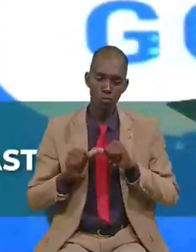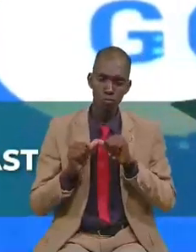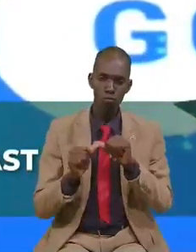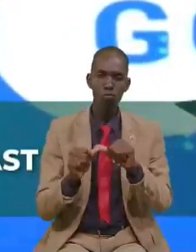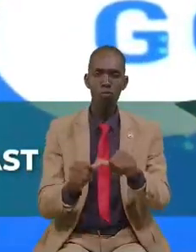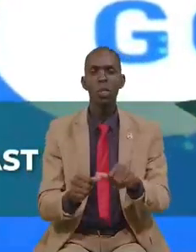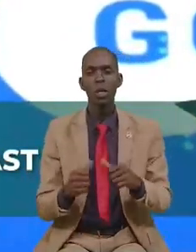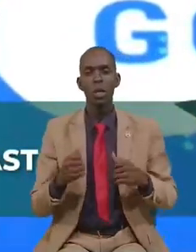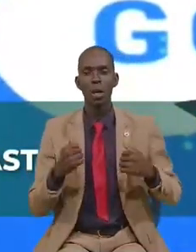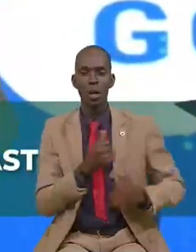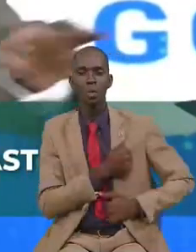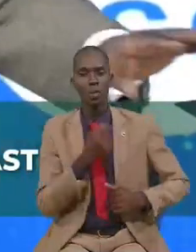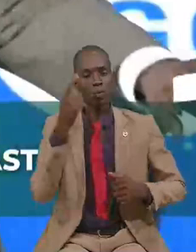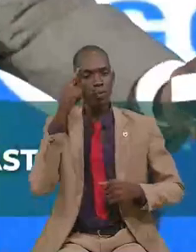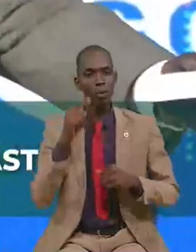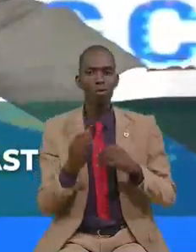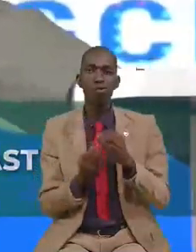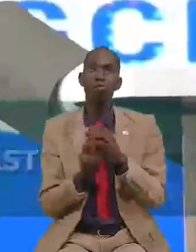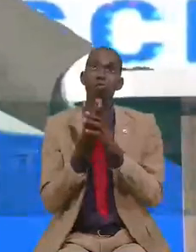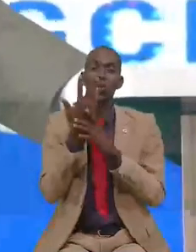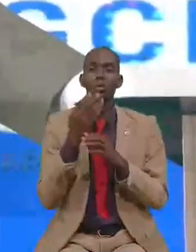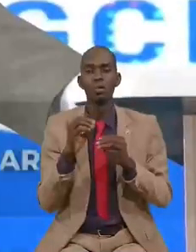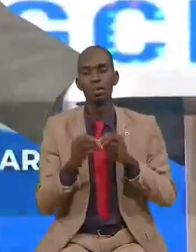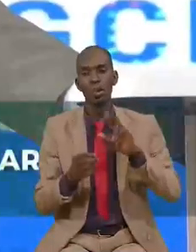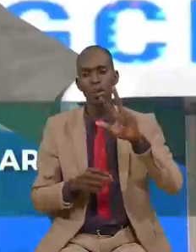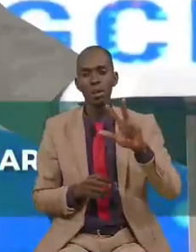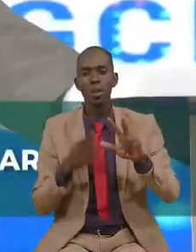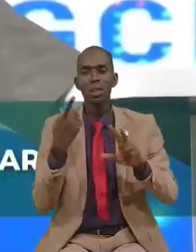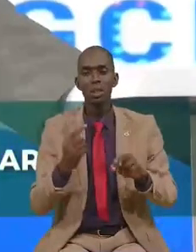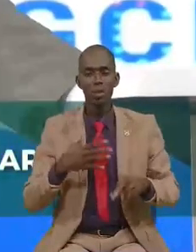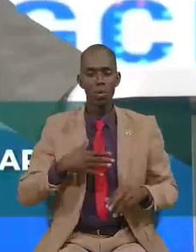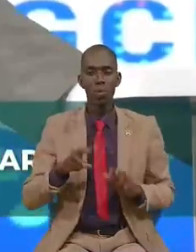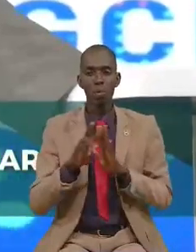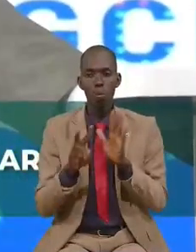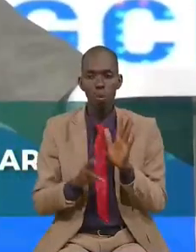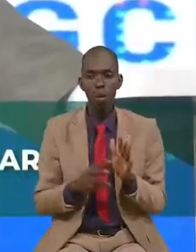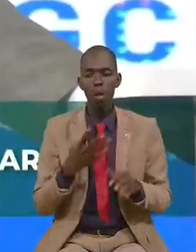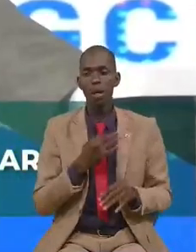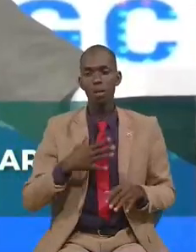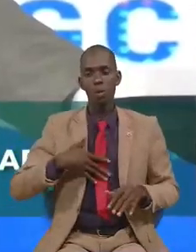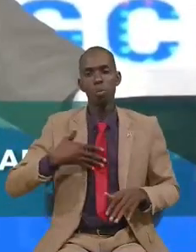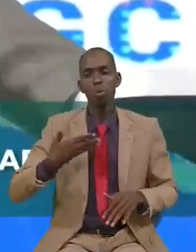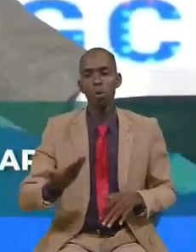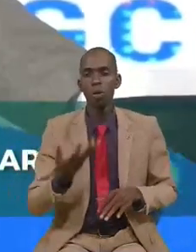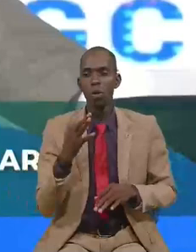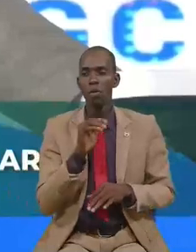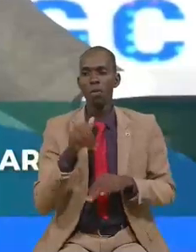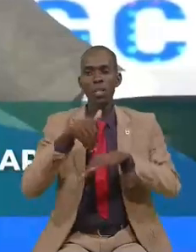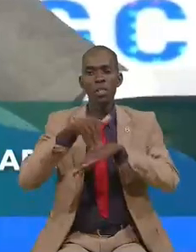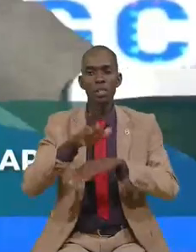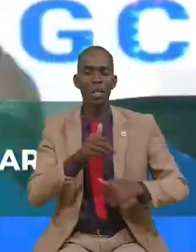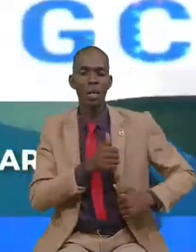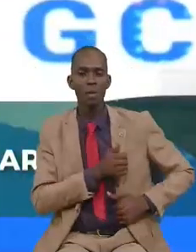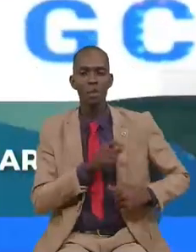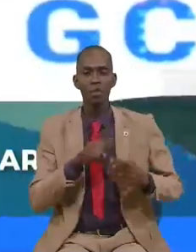pour l'édification. Et troisième élément, la volonté, la bonne disposition d'une armée envoyée pour répondre